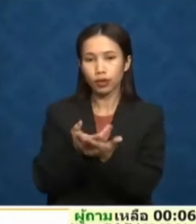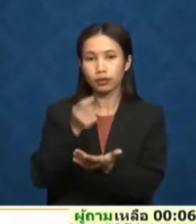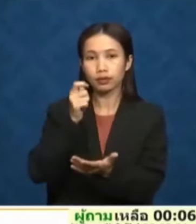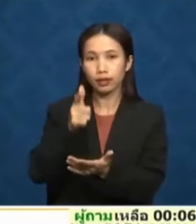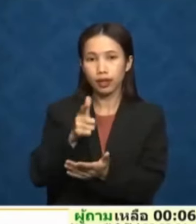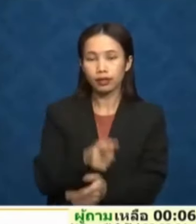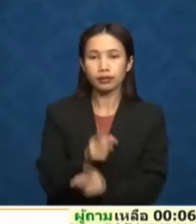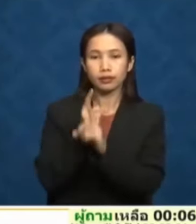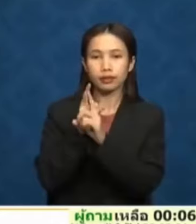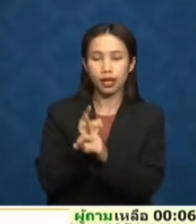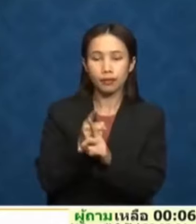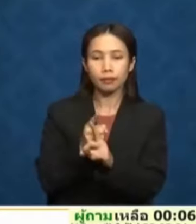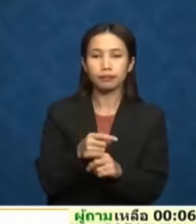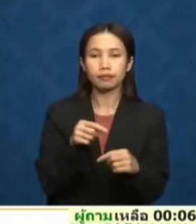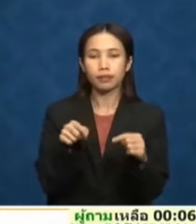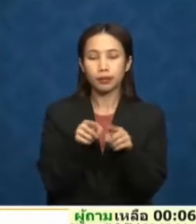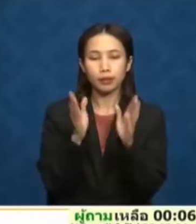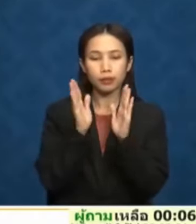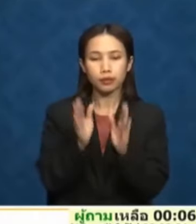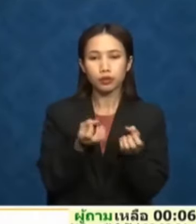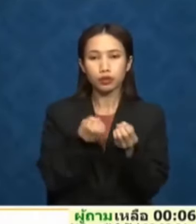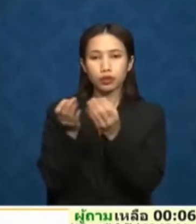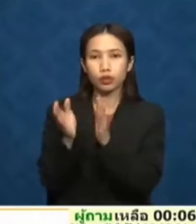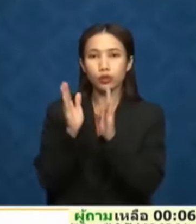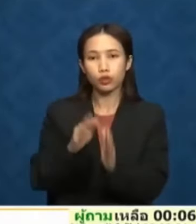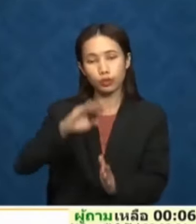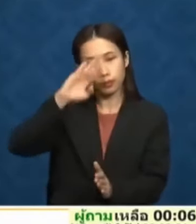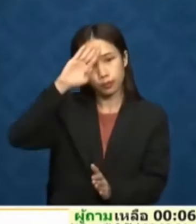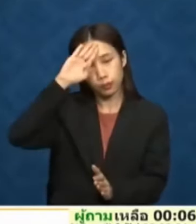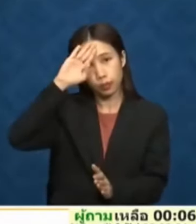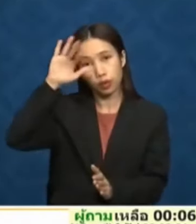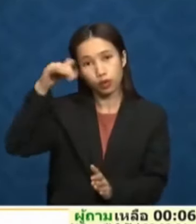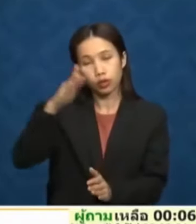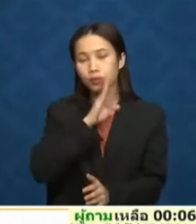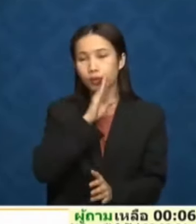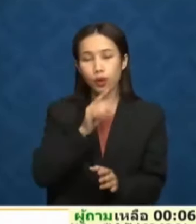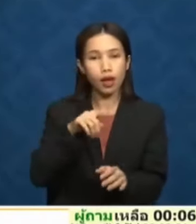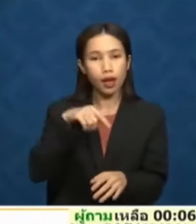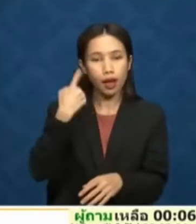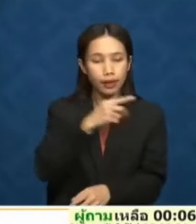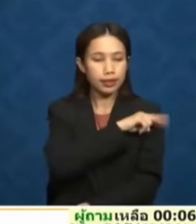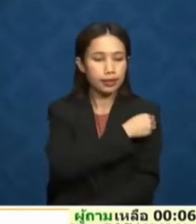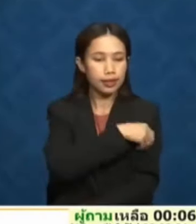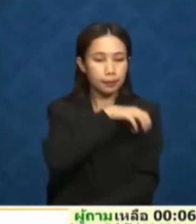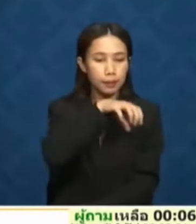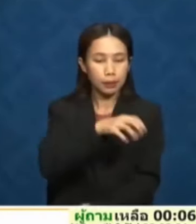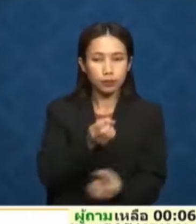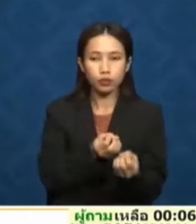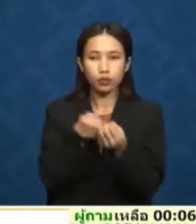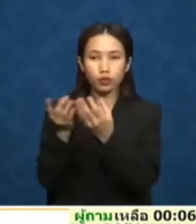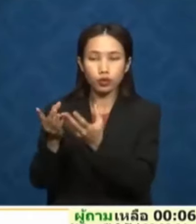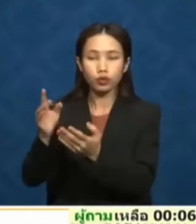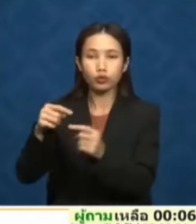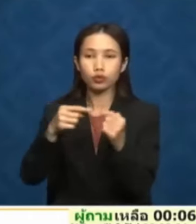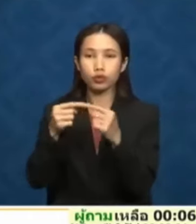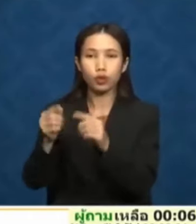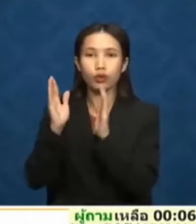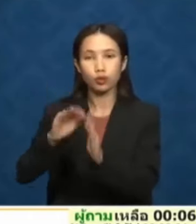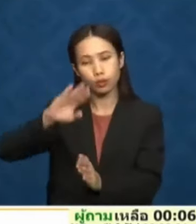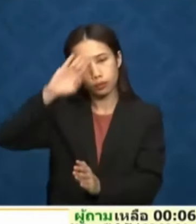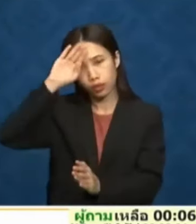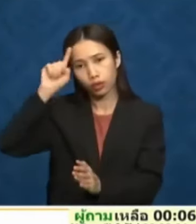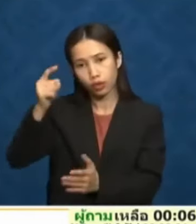opd reerก่อนหมายว่าคลินิกอบอุ่นไหนส่งคนไข้ไปต้องให้ตรงนี้เป็นอันดับแรกก่อนตามไป